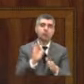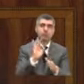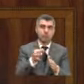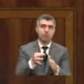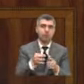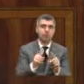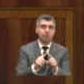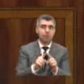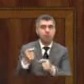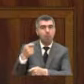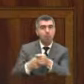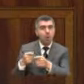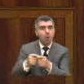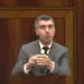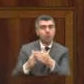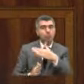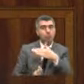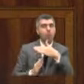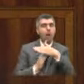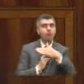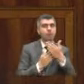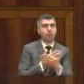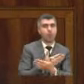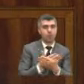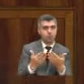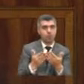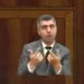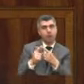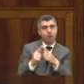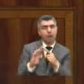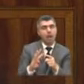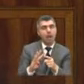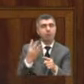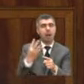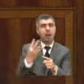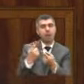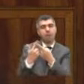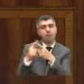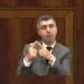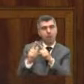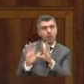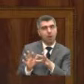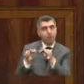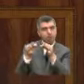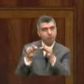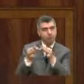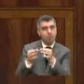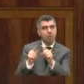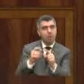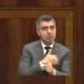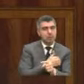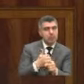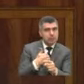التضحية باقتصاد حفاظا على الأرواح، معتمدا على مقاربة ارتكزت على أربعة محاور متداخلة ومترابطة: الصحية